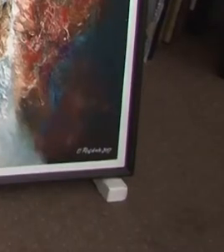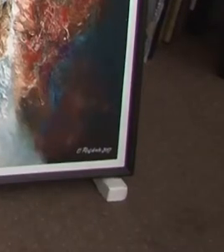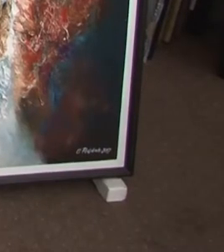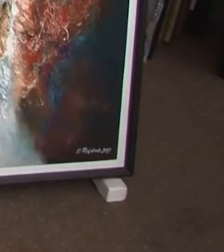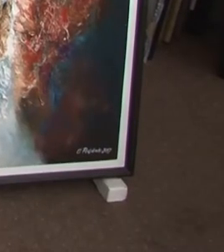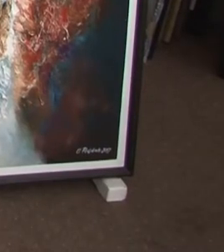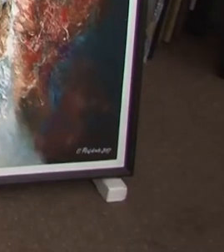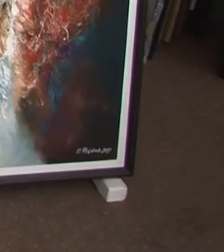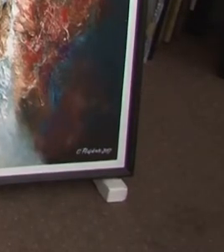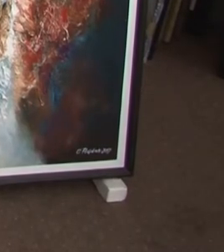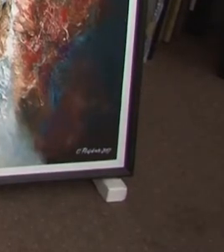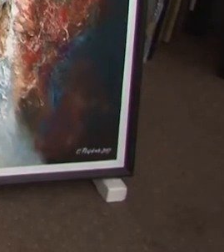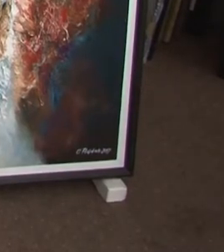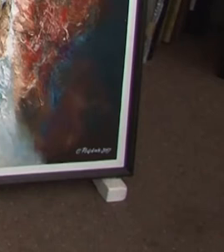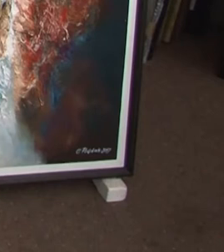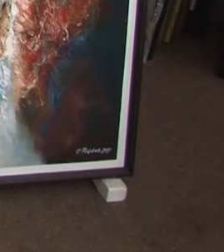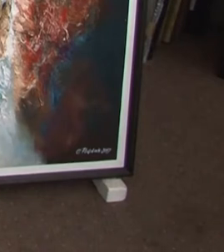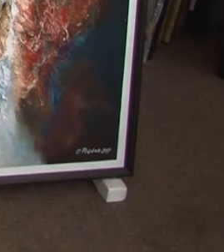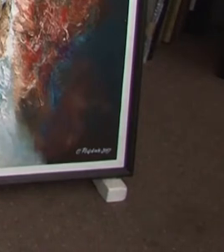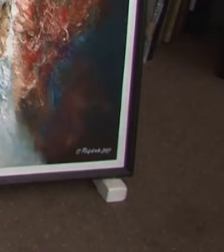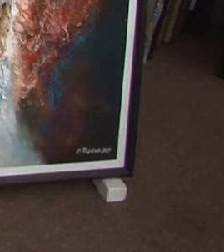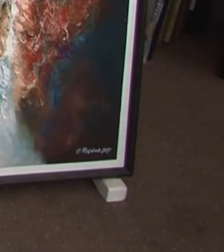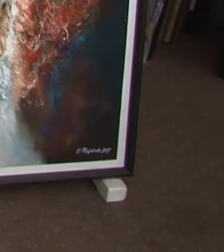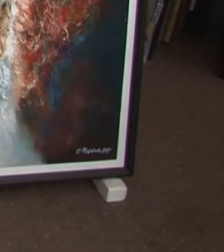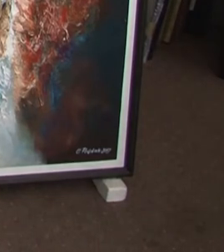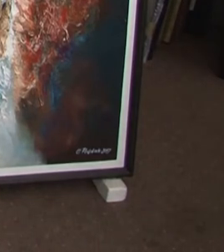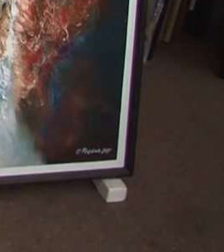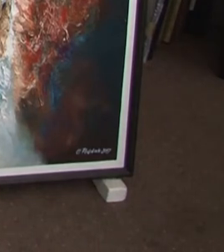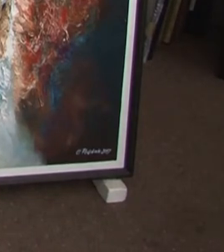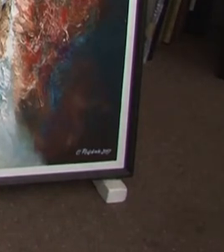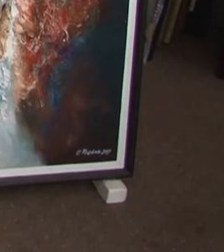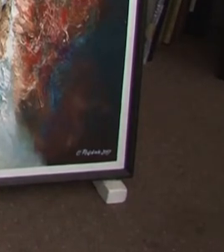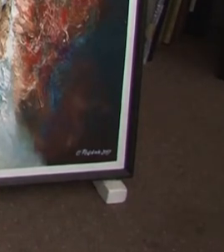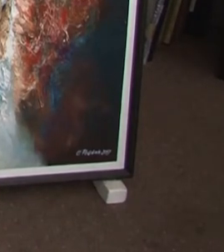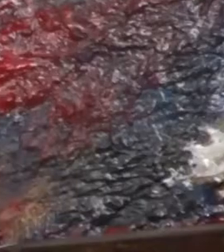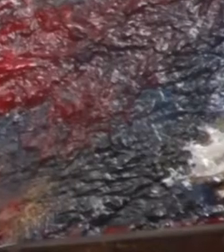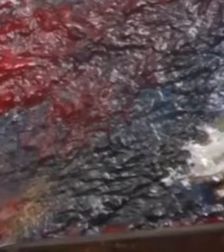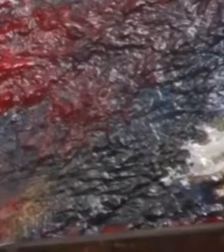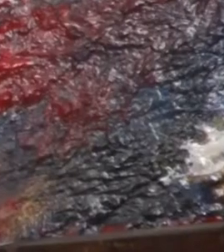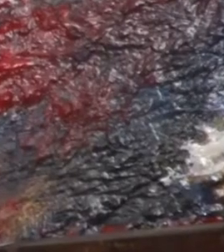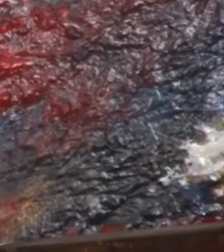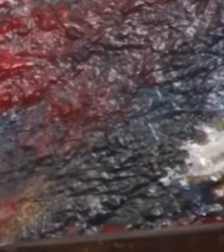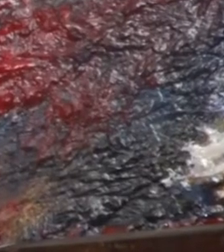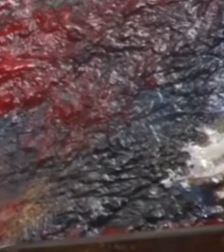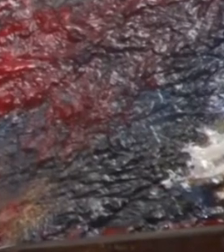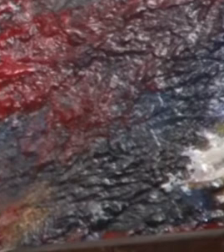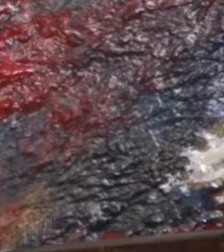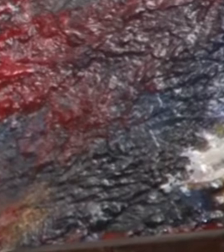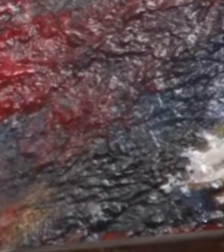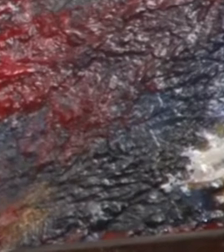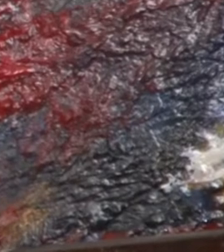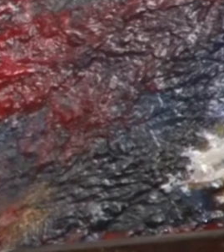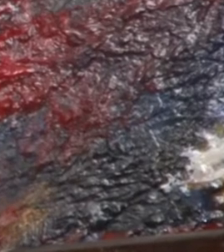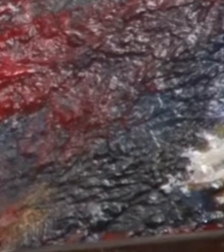czasem jego malarstwo nabiera coraz większej dynamiki. W chropawych, wielowarstwowych płaszczyznach malarskich artysta poszukuje jak gdyby